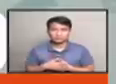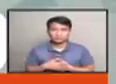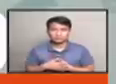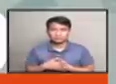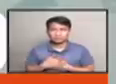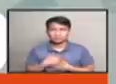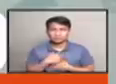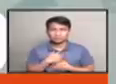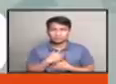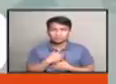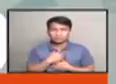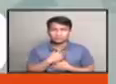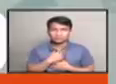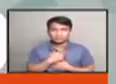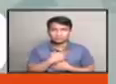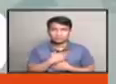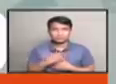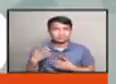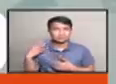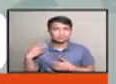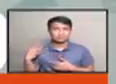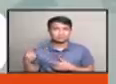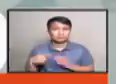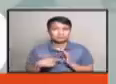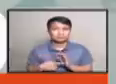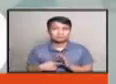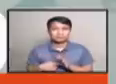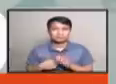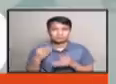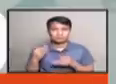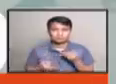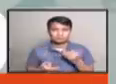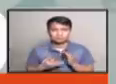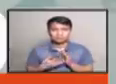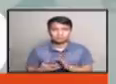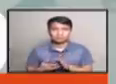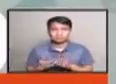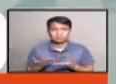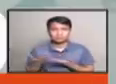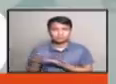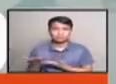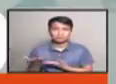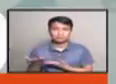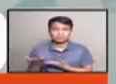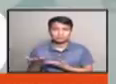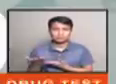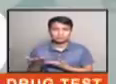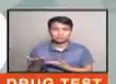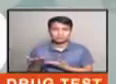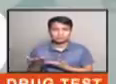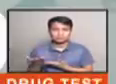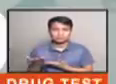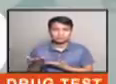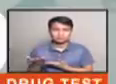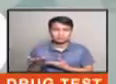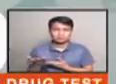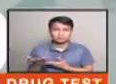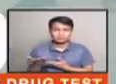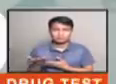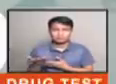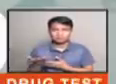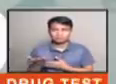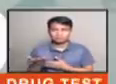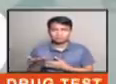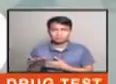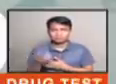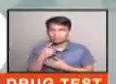po, naghintay pa rin po ako, kaya lang siya rin na naman nagsabi final na, paano kaya ito, magkontakan na lang tayo, kasi hindi pa rin naman ako umaalis doon. Sige